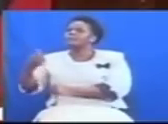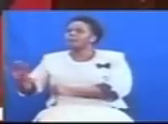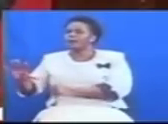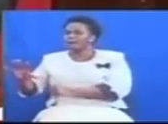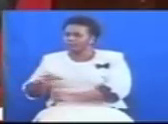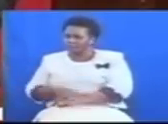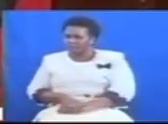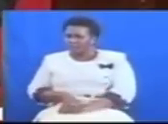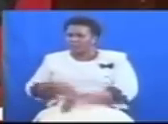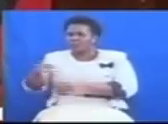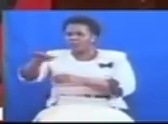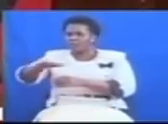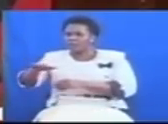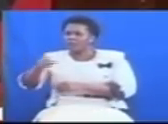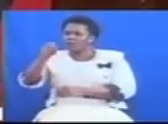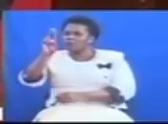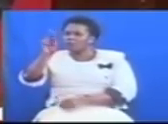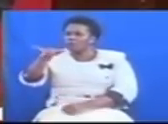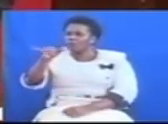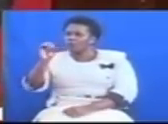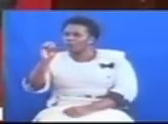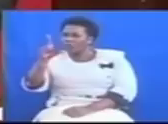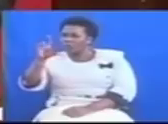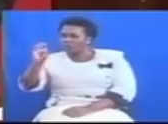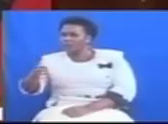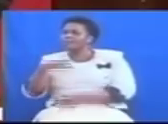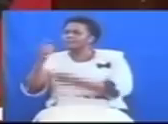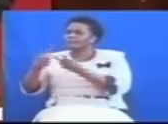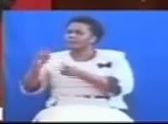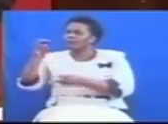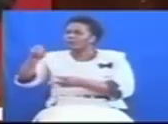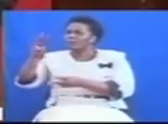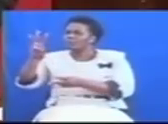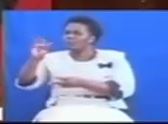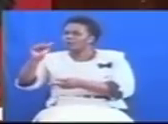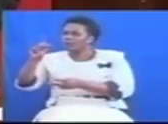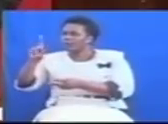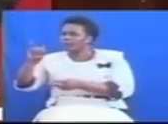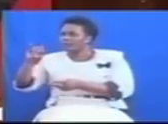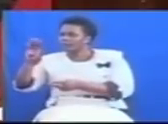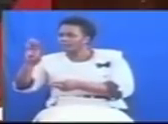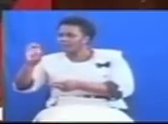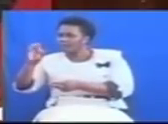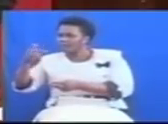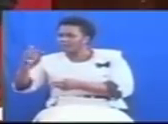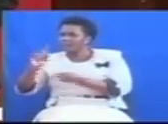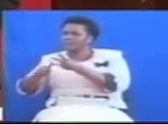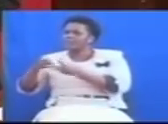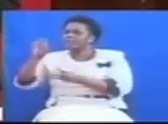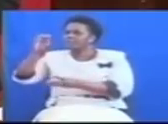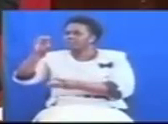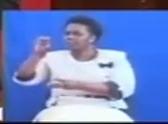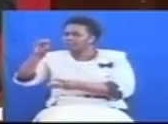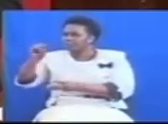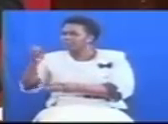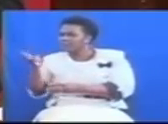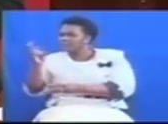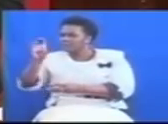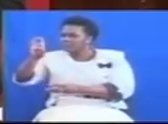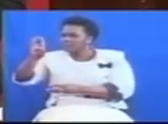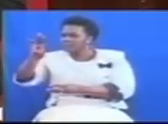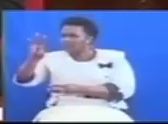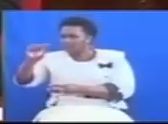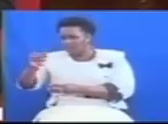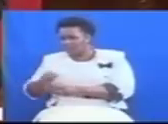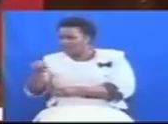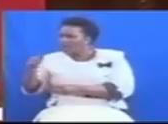kwenye maeneo ya Uyole, Mwakibete na hususan maeneo kama Shewa ambako wananchi wanapata tabu sana na wako jijini